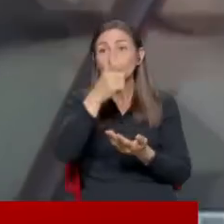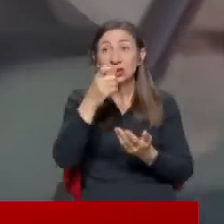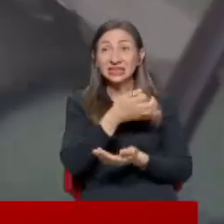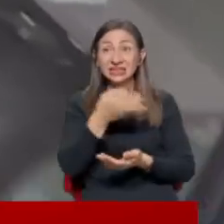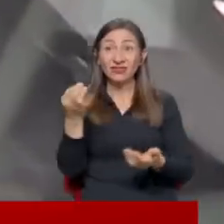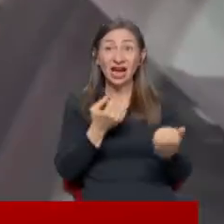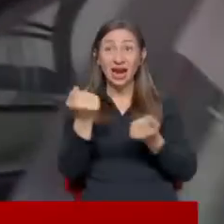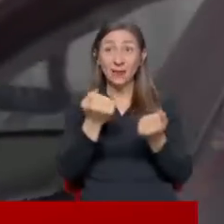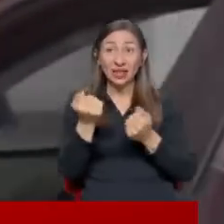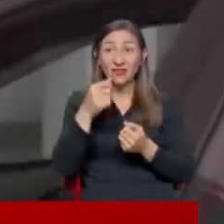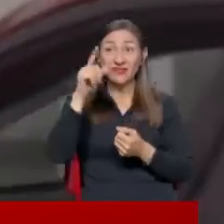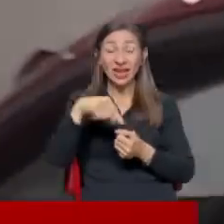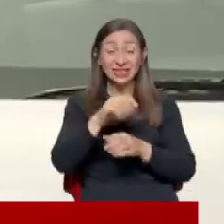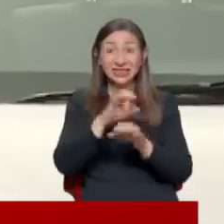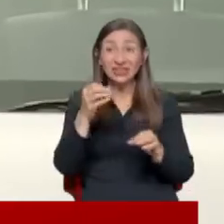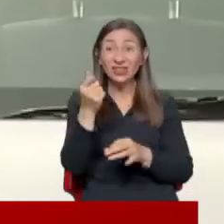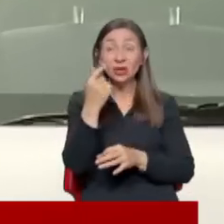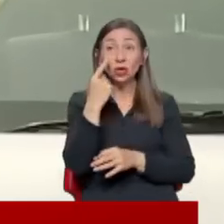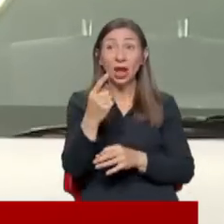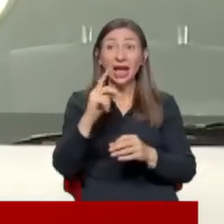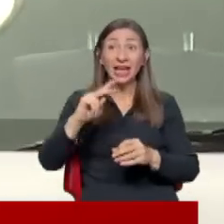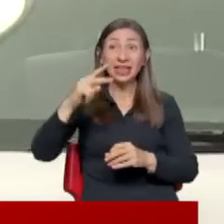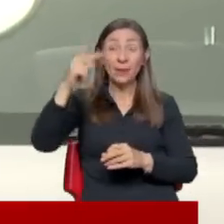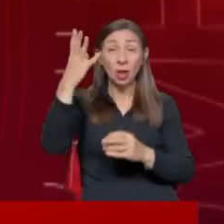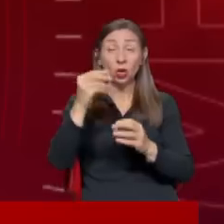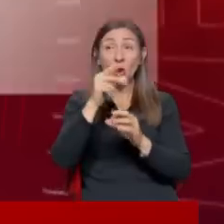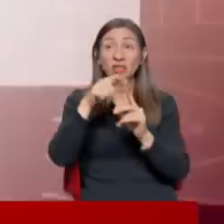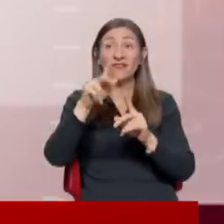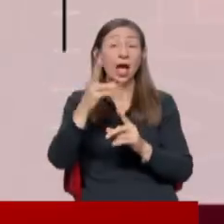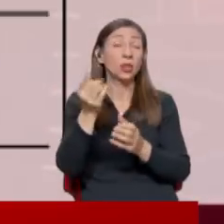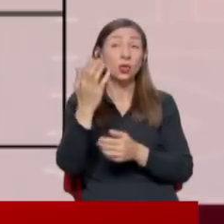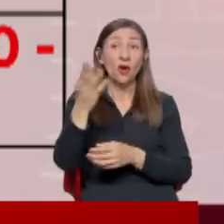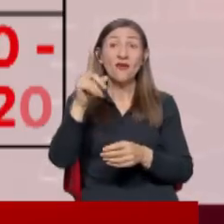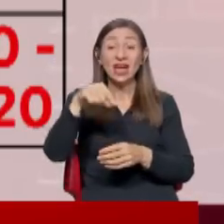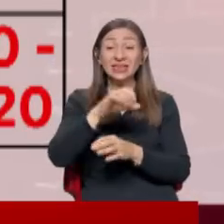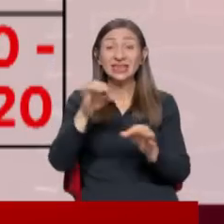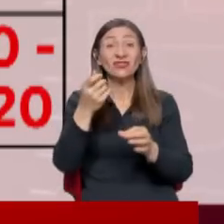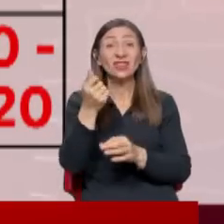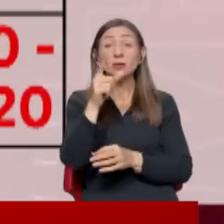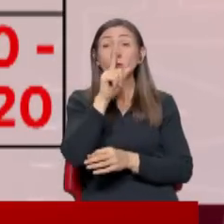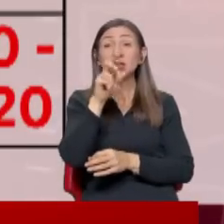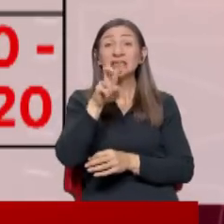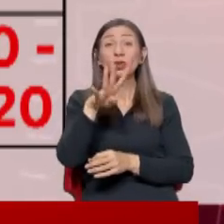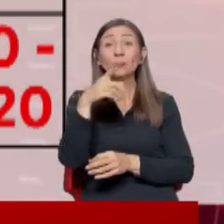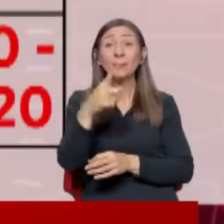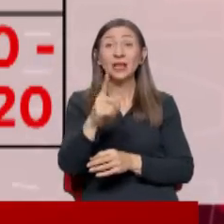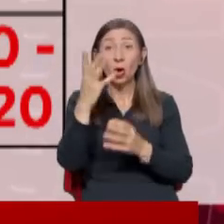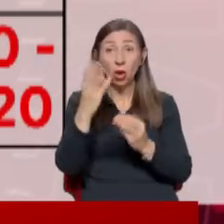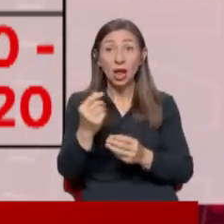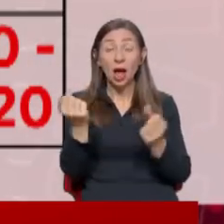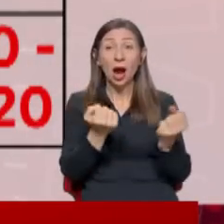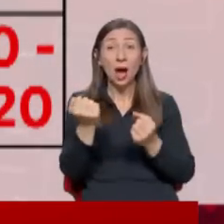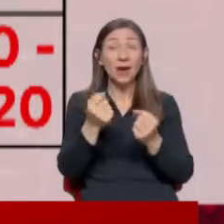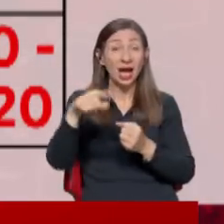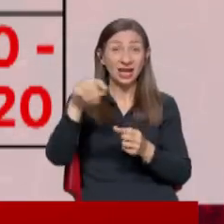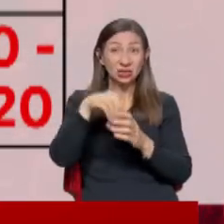sıfır otomobillerden vergisiz fiyatına göre kademeli olarak ÖTV alınıyor. Vergisiz fiyatı 184 bin liraya kadar olan